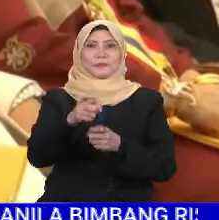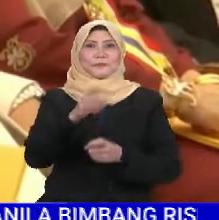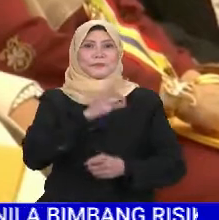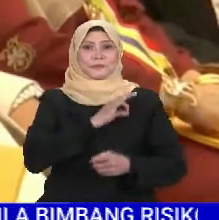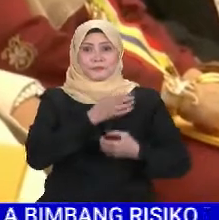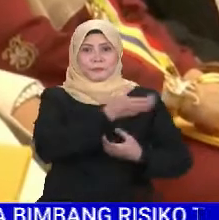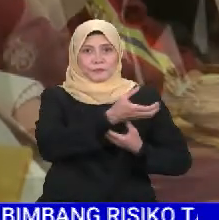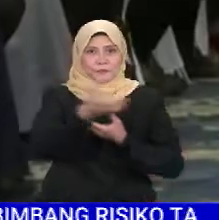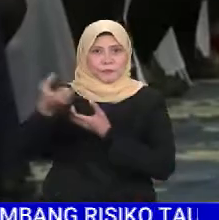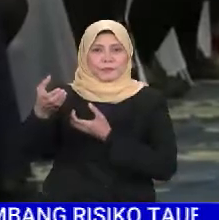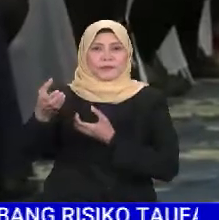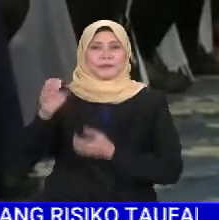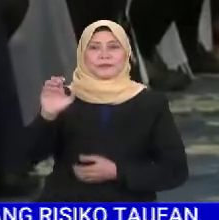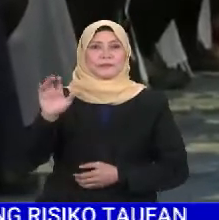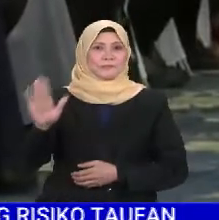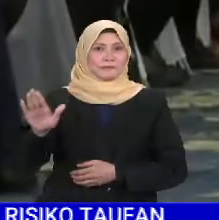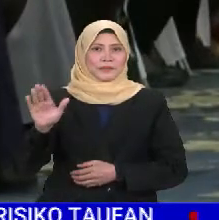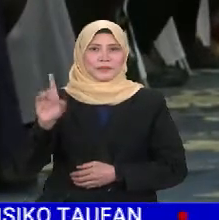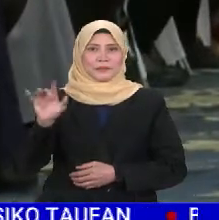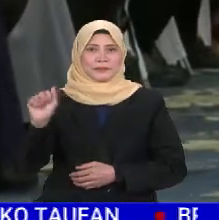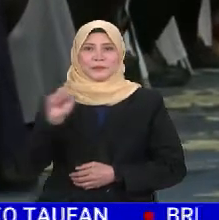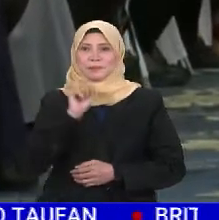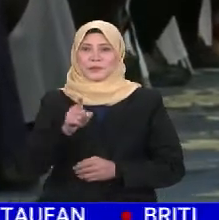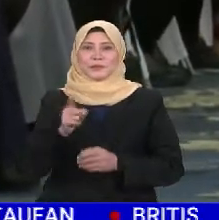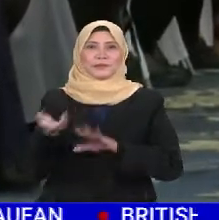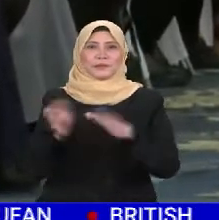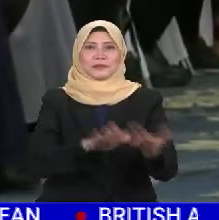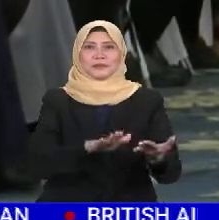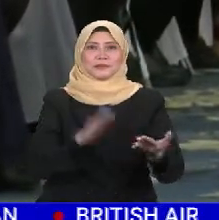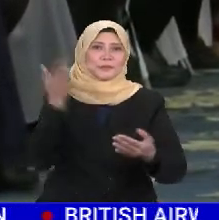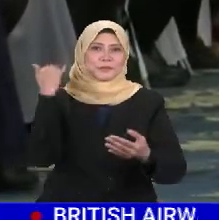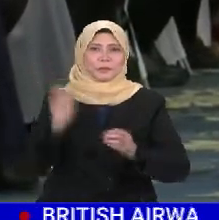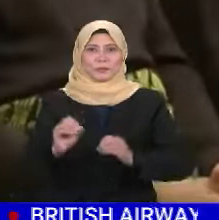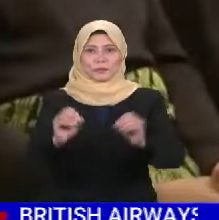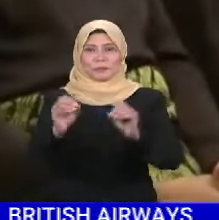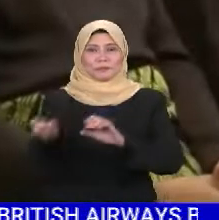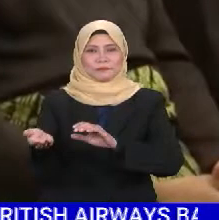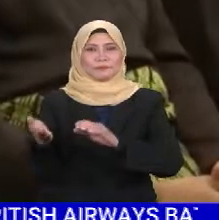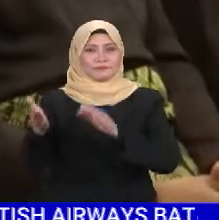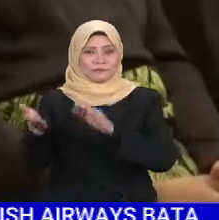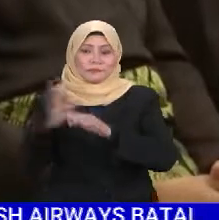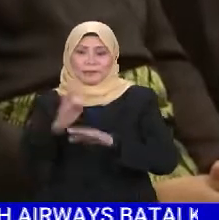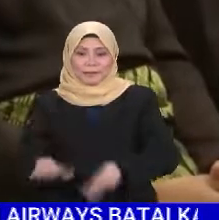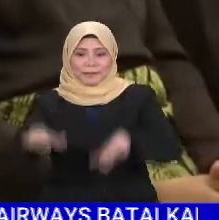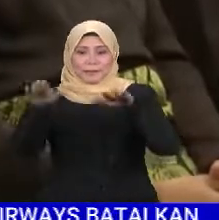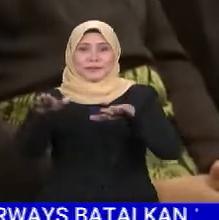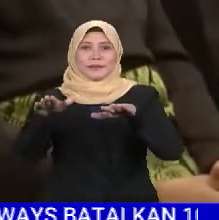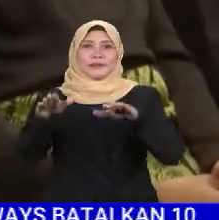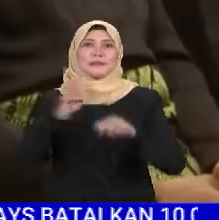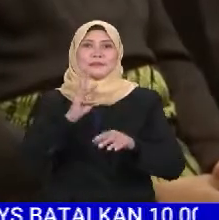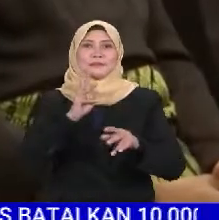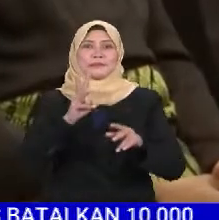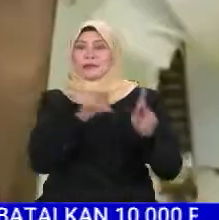pegawai Bomba kanan du allahyarham Mohamad dia jusof yang terkorban semasa operasi menyelamat mangsa banjir di Kampung Sungai